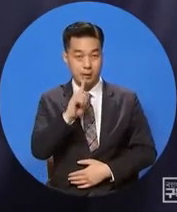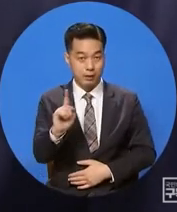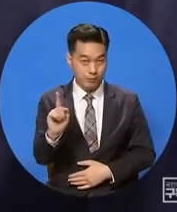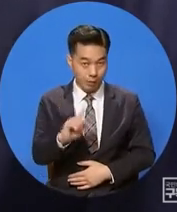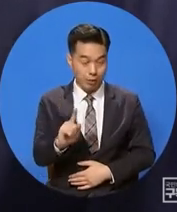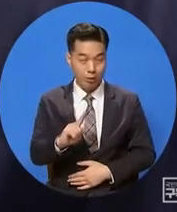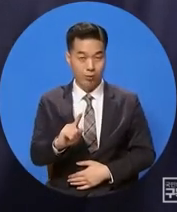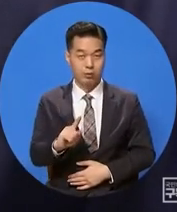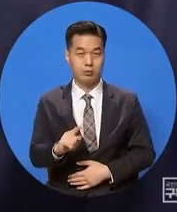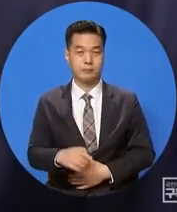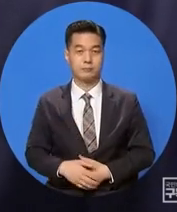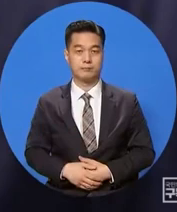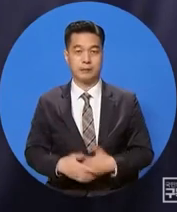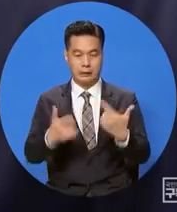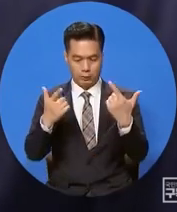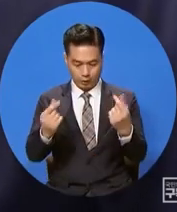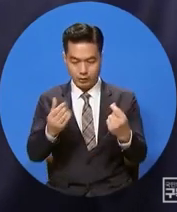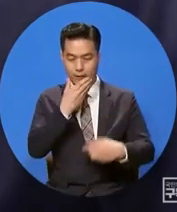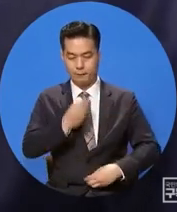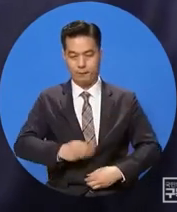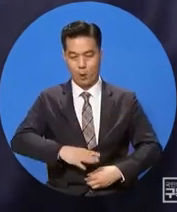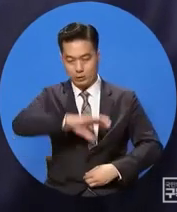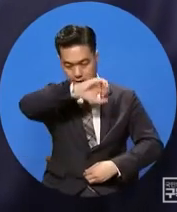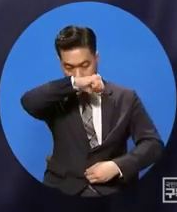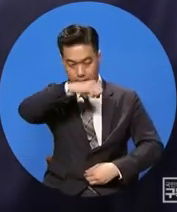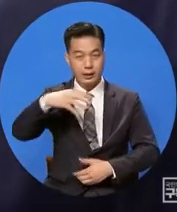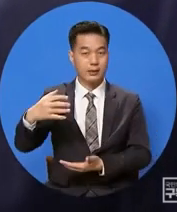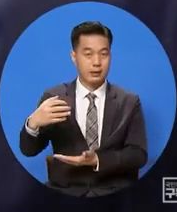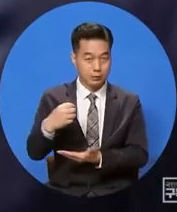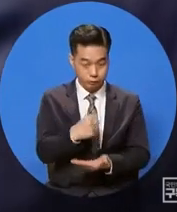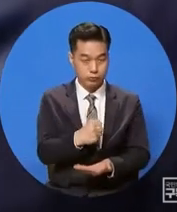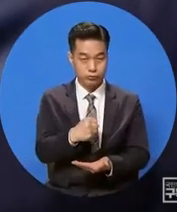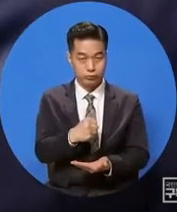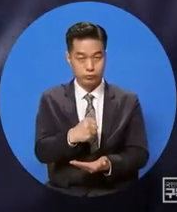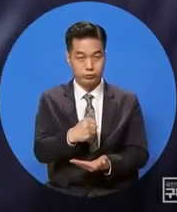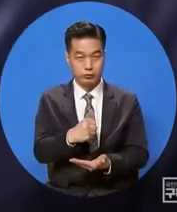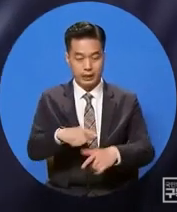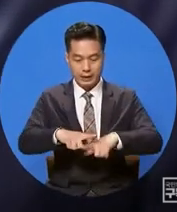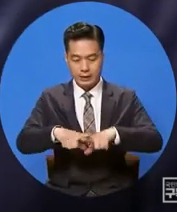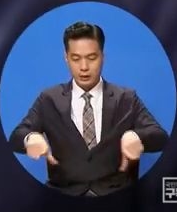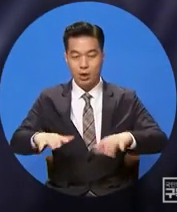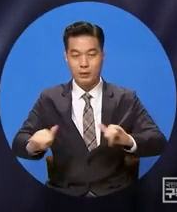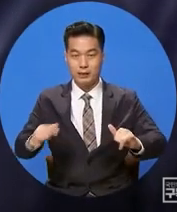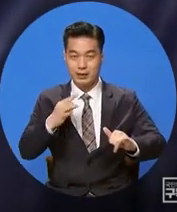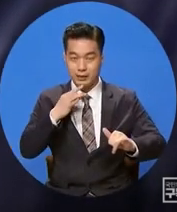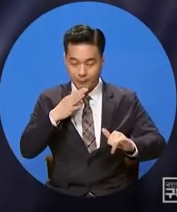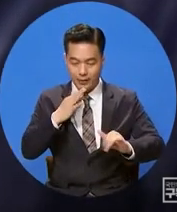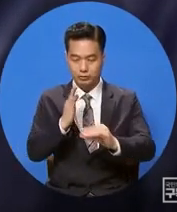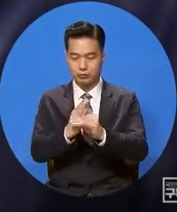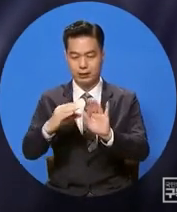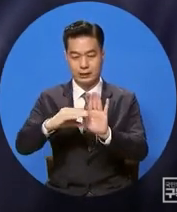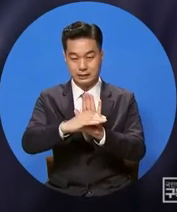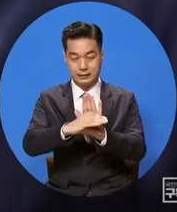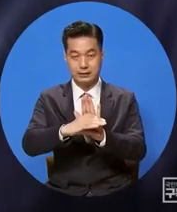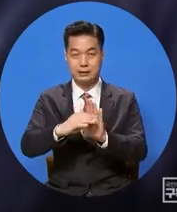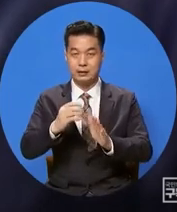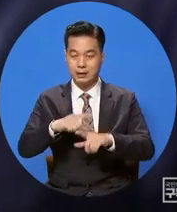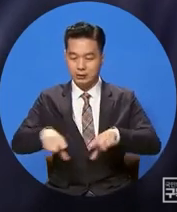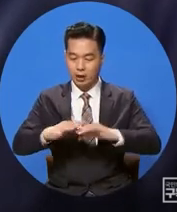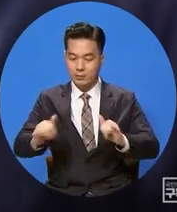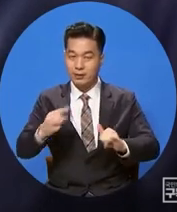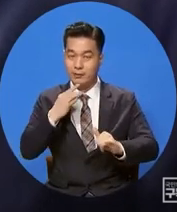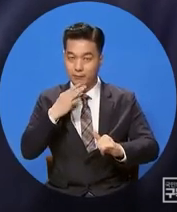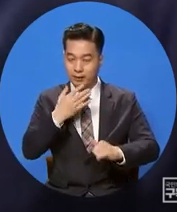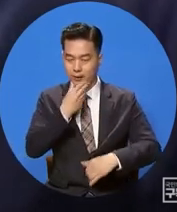것은 네. 같은 복지 재정을 가지고 네. 주로 서민들한테만 중산층과 서민들한테만 복지